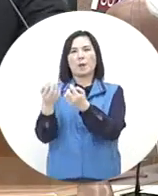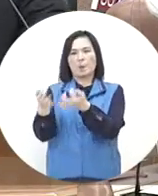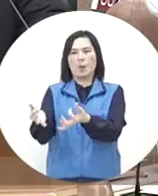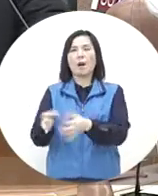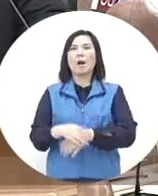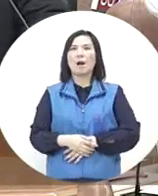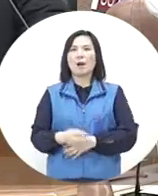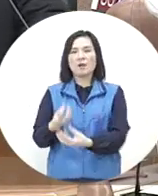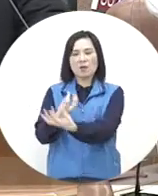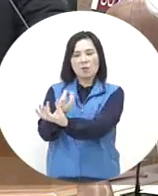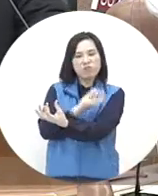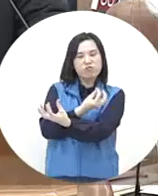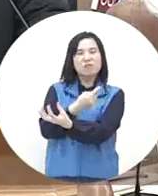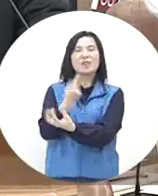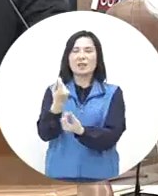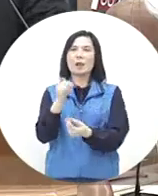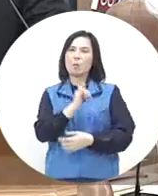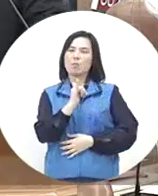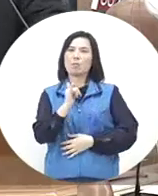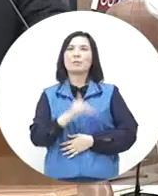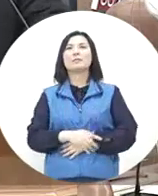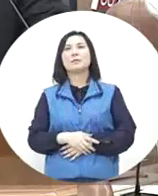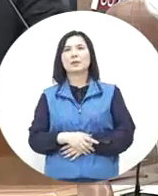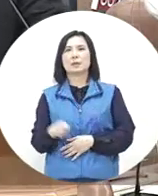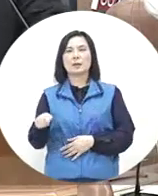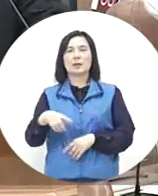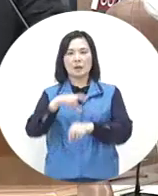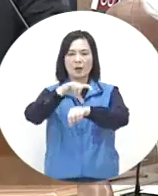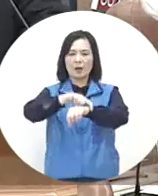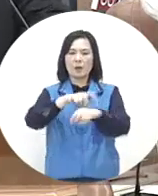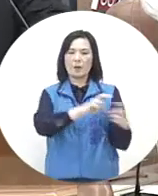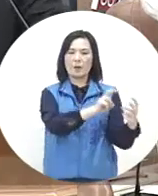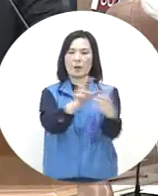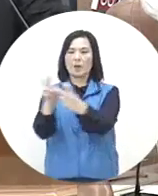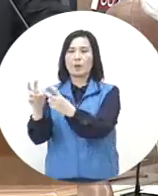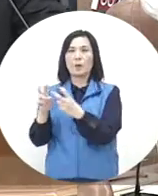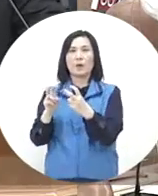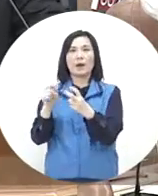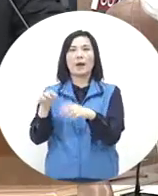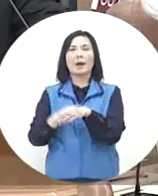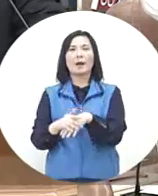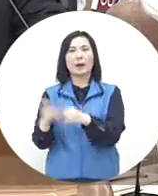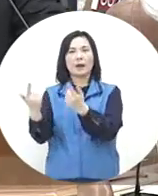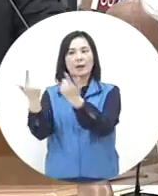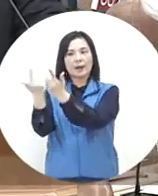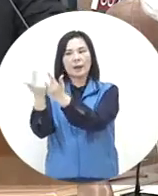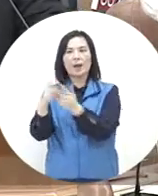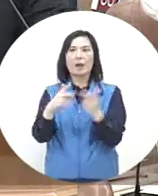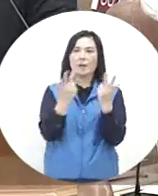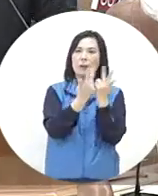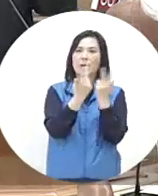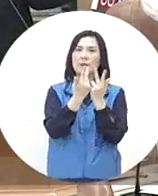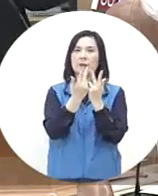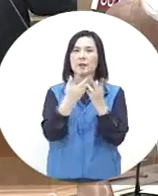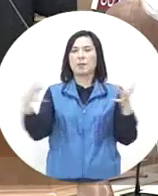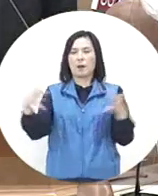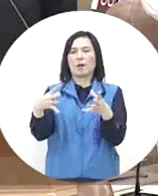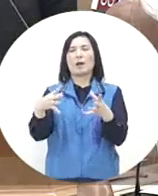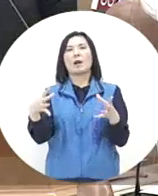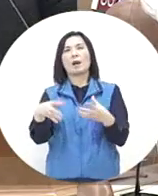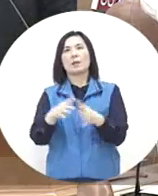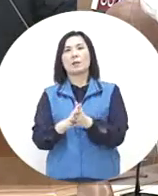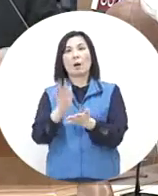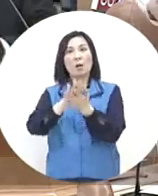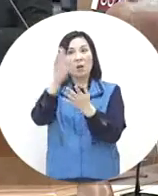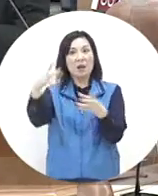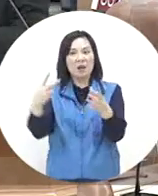家双赢嘛。 对 哦，捷运起来，环状线的起，新北市跟台北市是共同生活圈嘛。啊，未来搞不好双北就合并也说不定